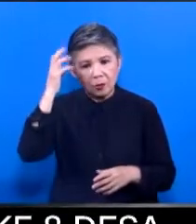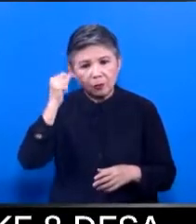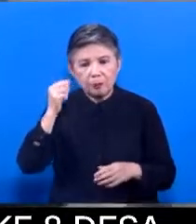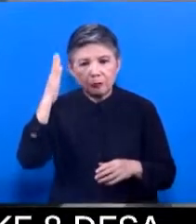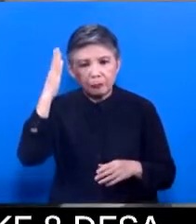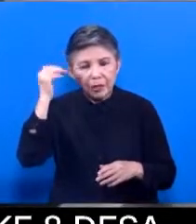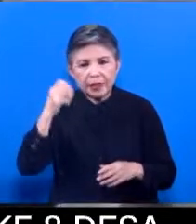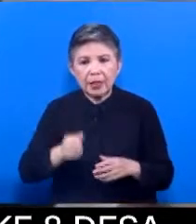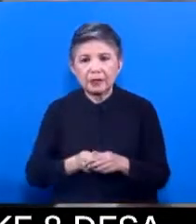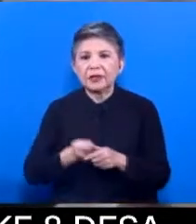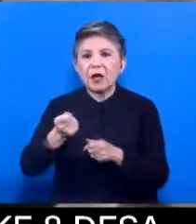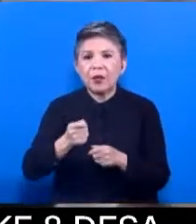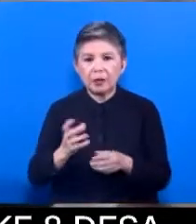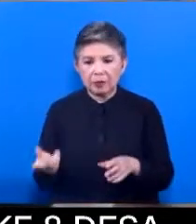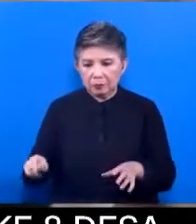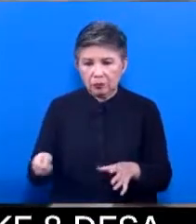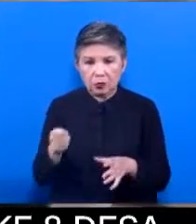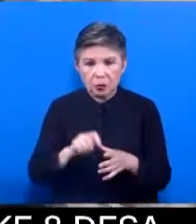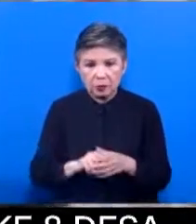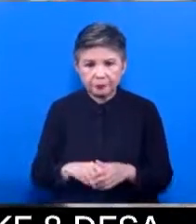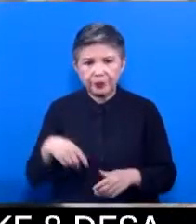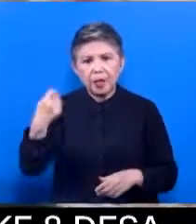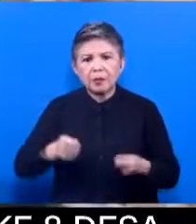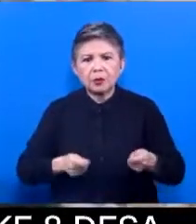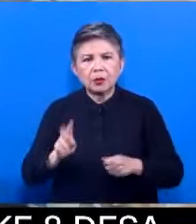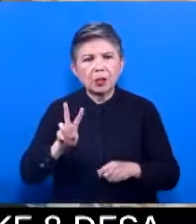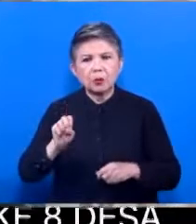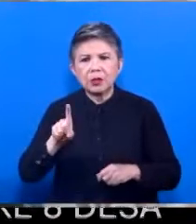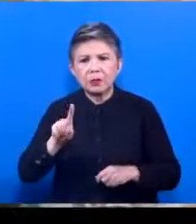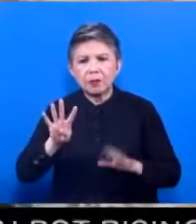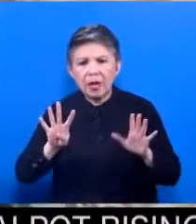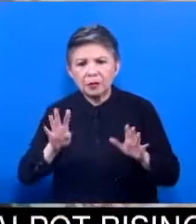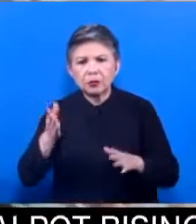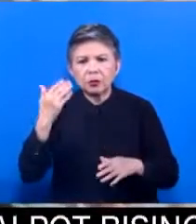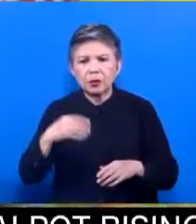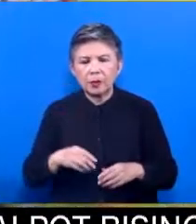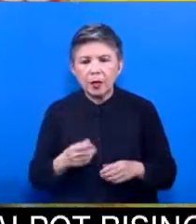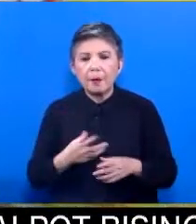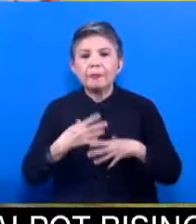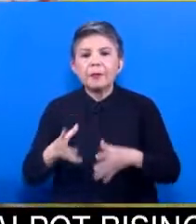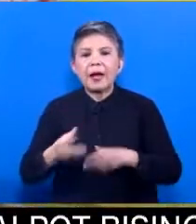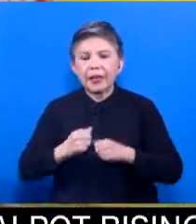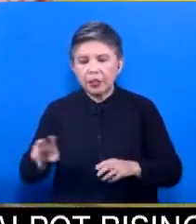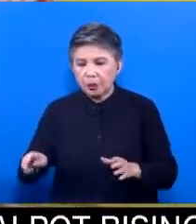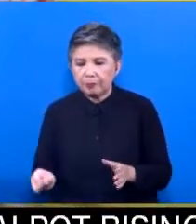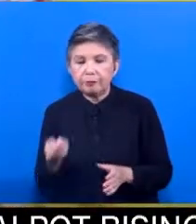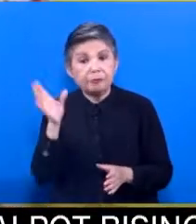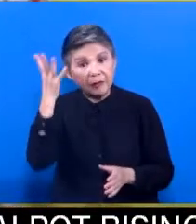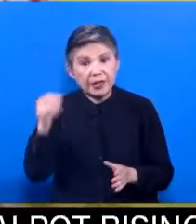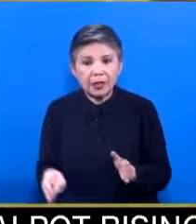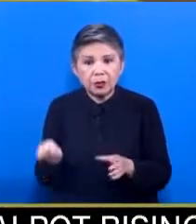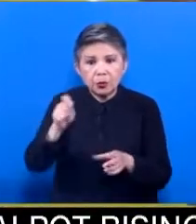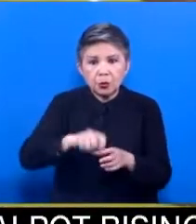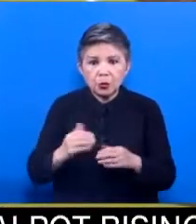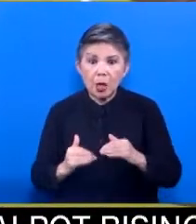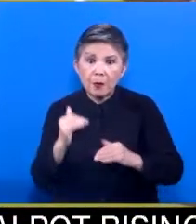kemasan. Berdasarkan data dari Kementerian Perdagangan pada tahun 2019, persentase penggunaan minyak curah di Indonesia hampir